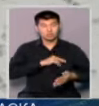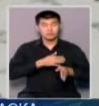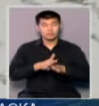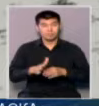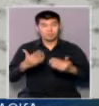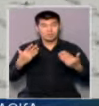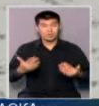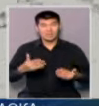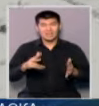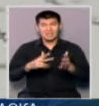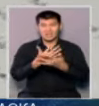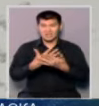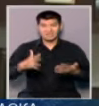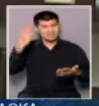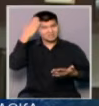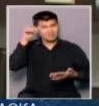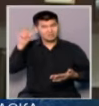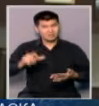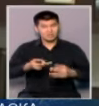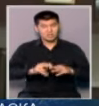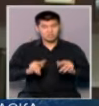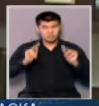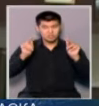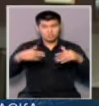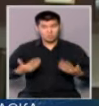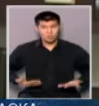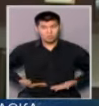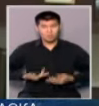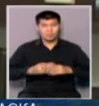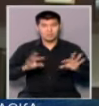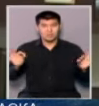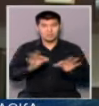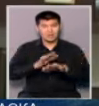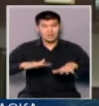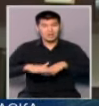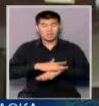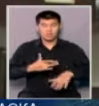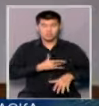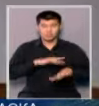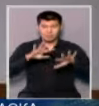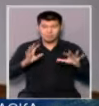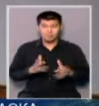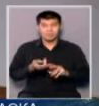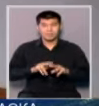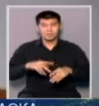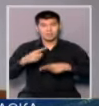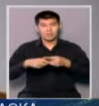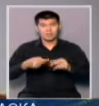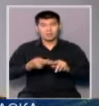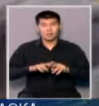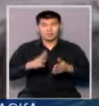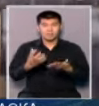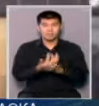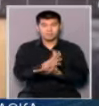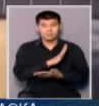атқарды. Сегіз қырлы бір сырлы тұлғаның шынайы, өміршең туындылары халық жүрегінен өшпестей боп ойып тұрып